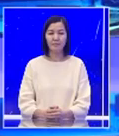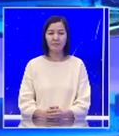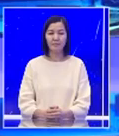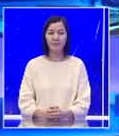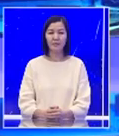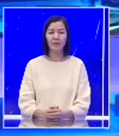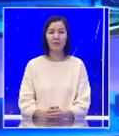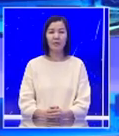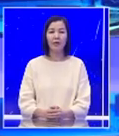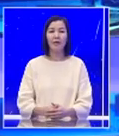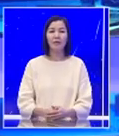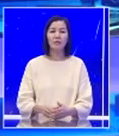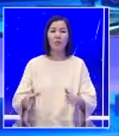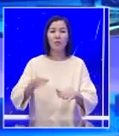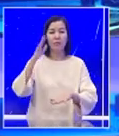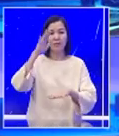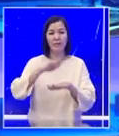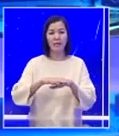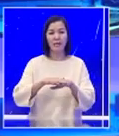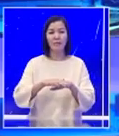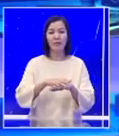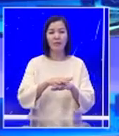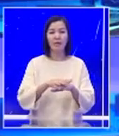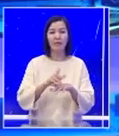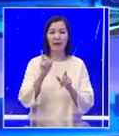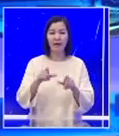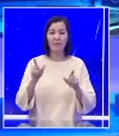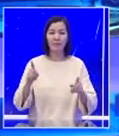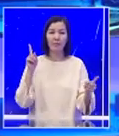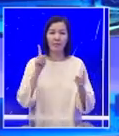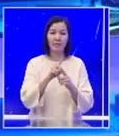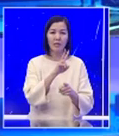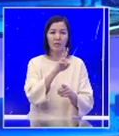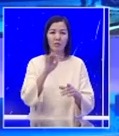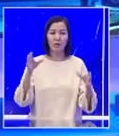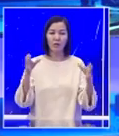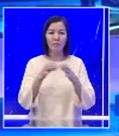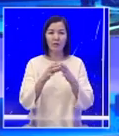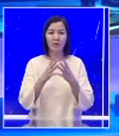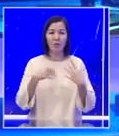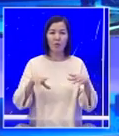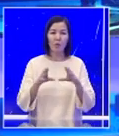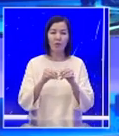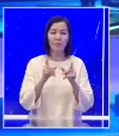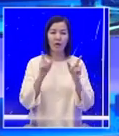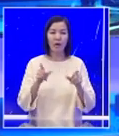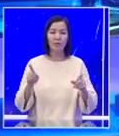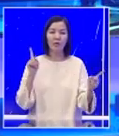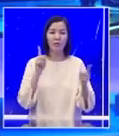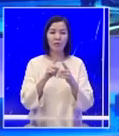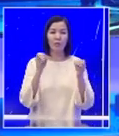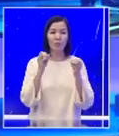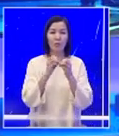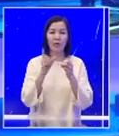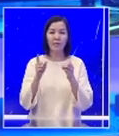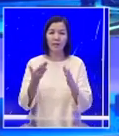Дәл осы сапарының алдында облыс әкімі өңір тұрғындарын қабылдады. Нұр Отан партиясында қоғамдық қабылдау өткізіп, 10-ға жуық азаматтың